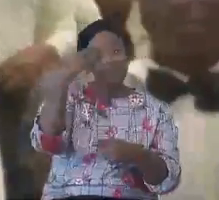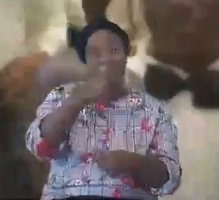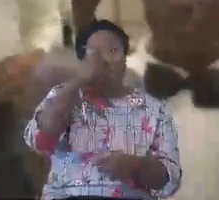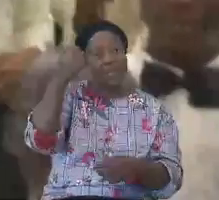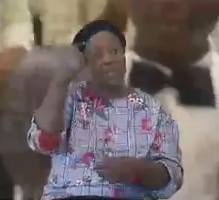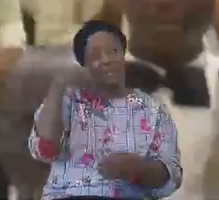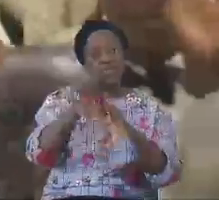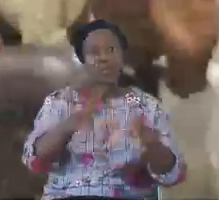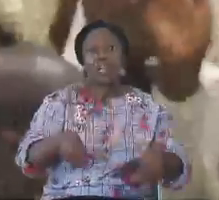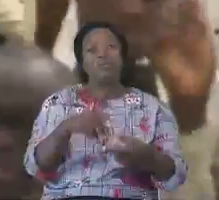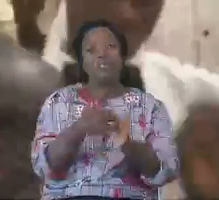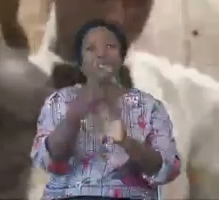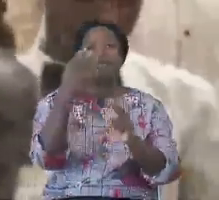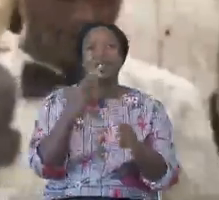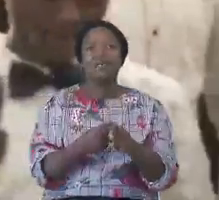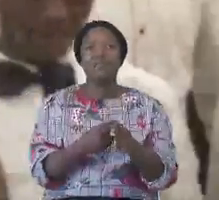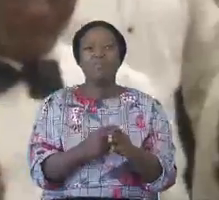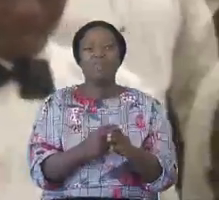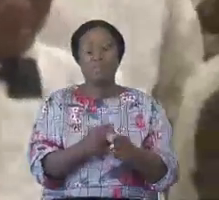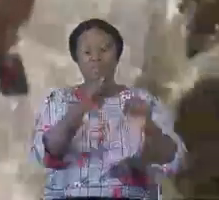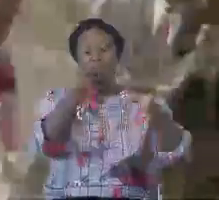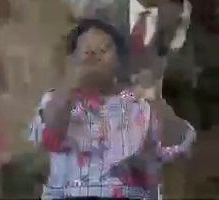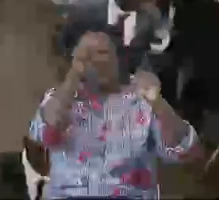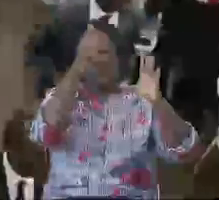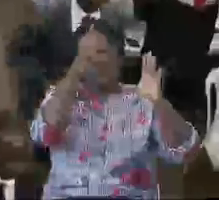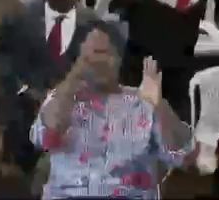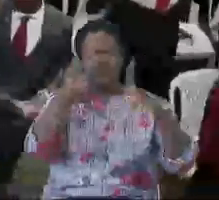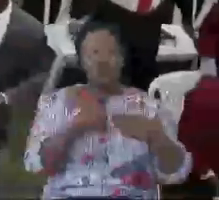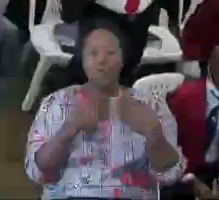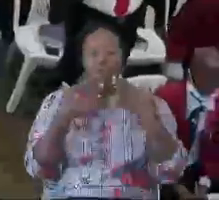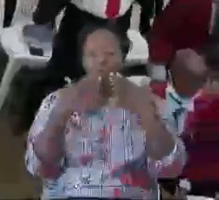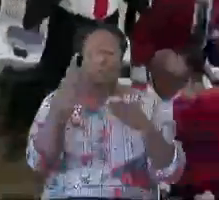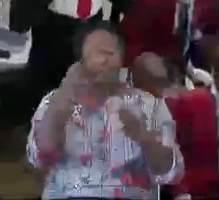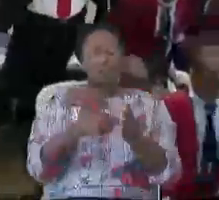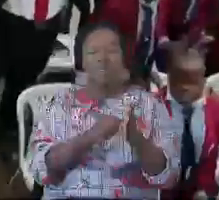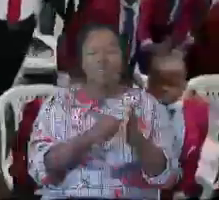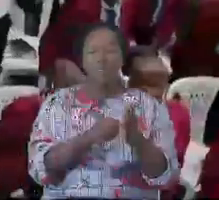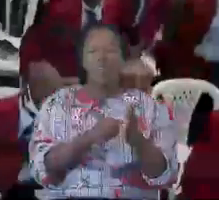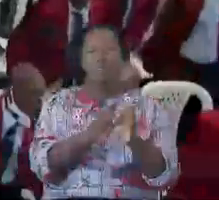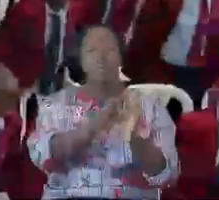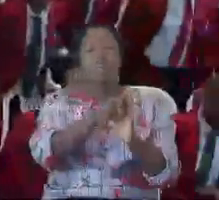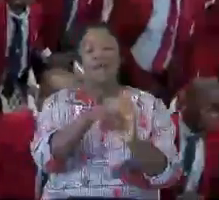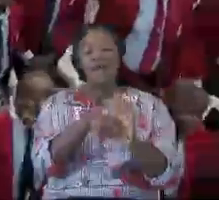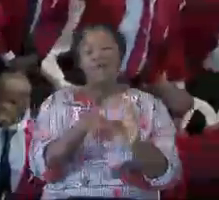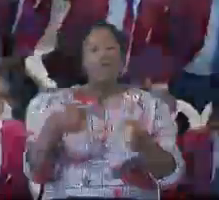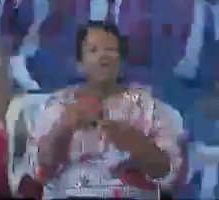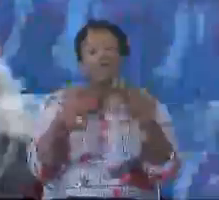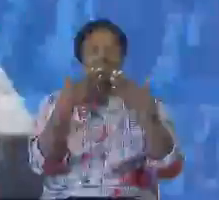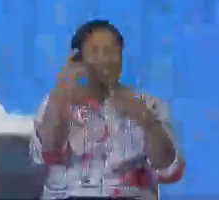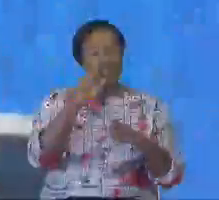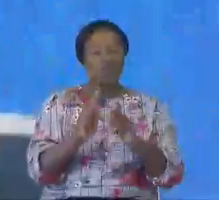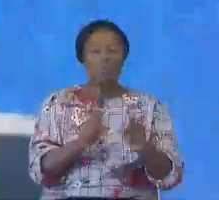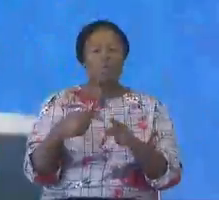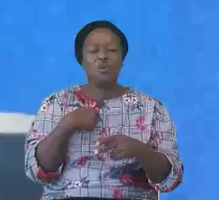et que sa face luise sur vous, et qu'il change tout pour le mieux dans votre vie au nom de Jésus.